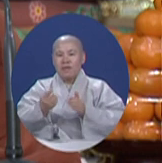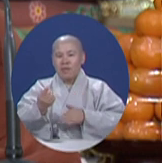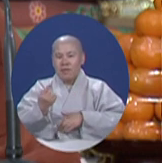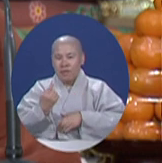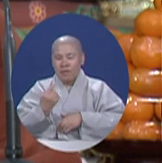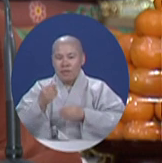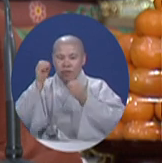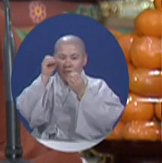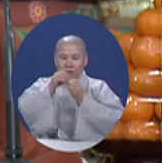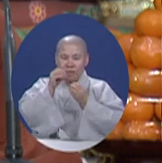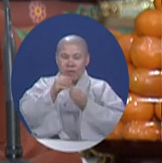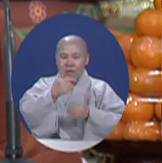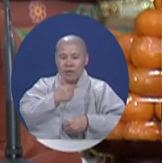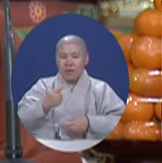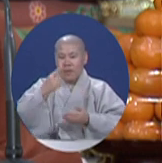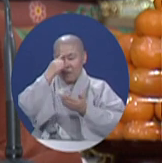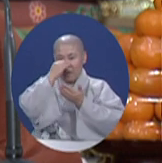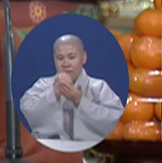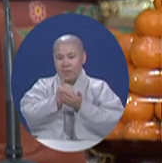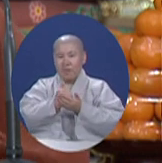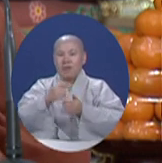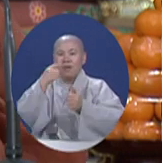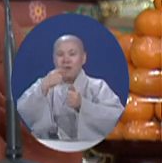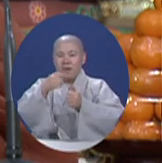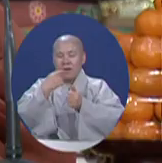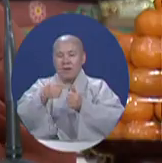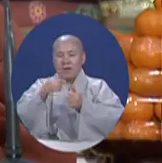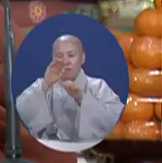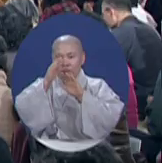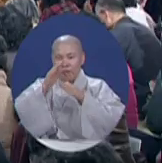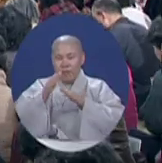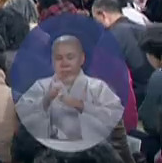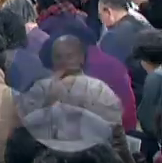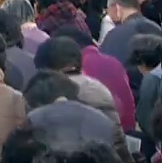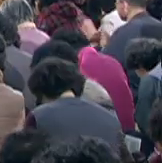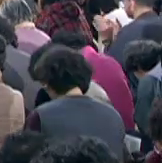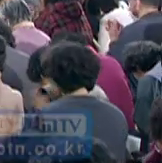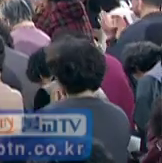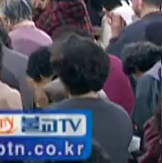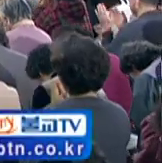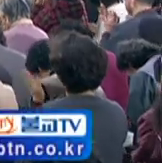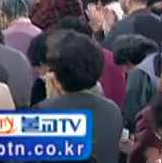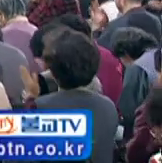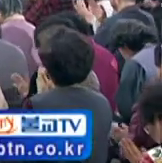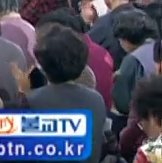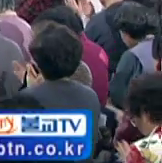내려오는 선지식의 가르침입니다. 마치겠습니다.